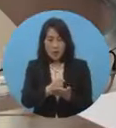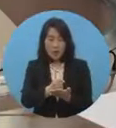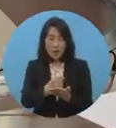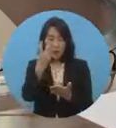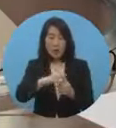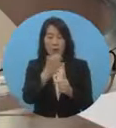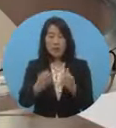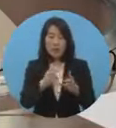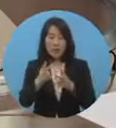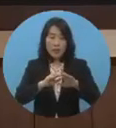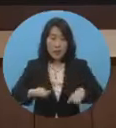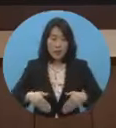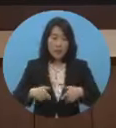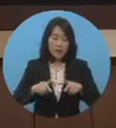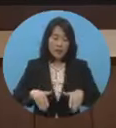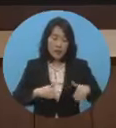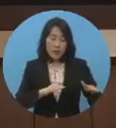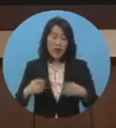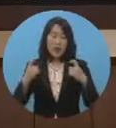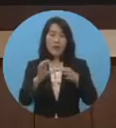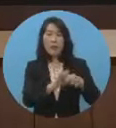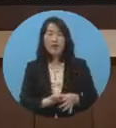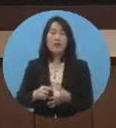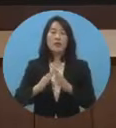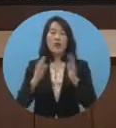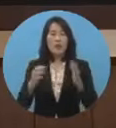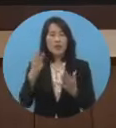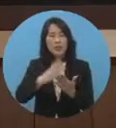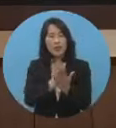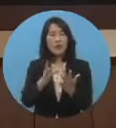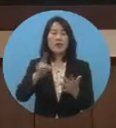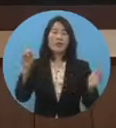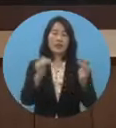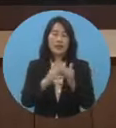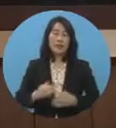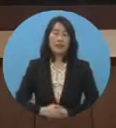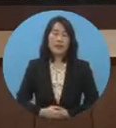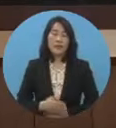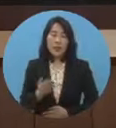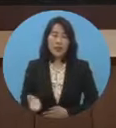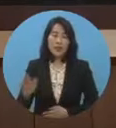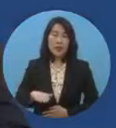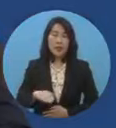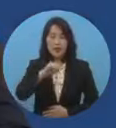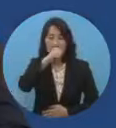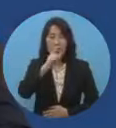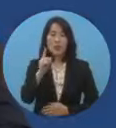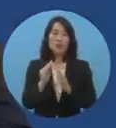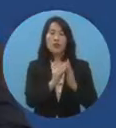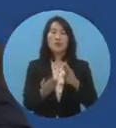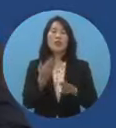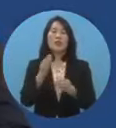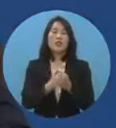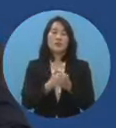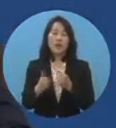변질 사업의 전남은 서 남해안 관광벨트 조성 사업 등 모두 세 거니 선정됐습니다 하지만 사업비가 1조원이